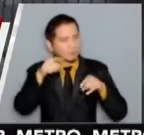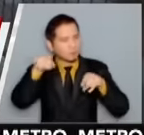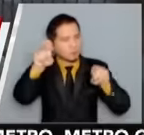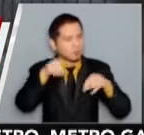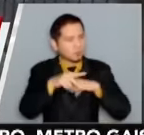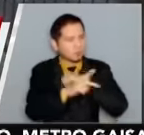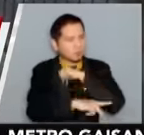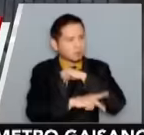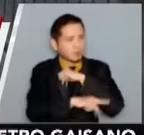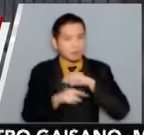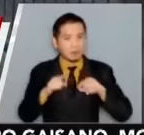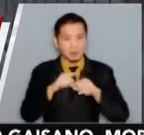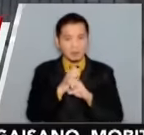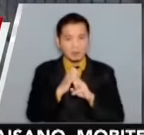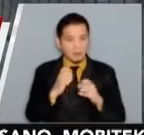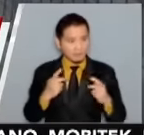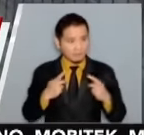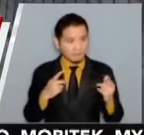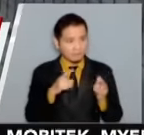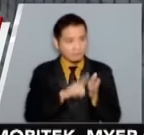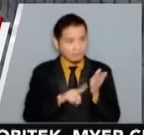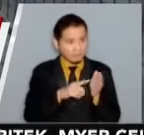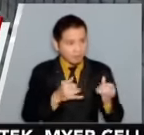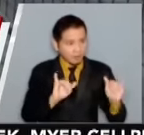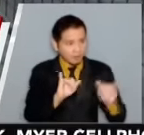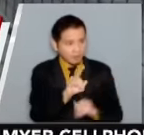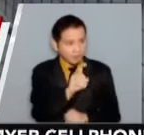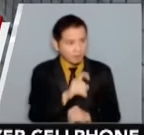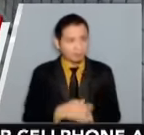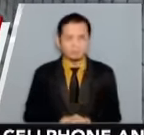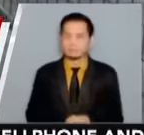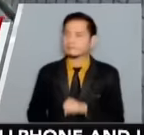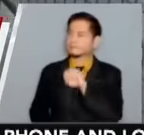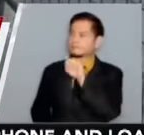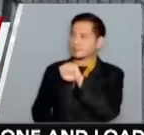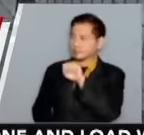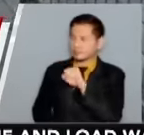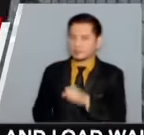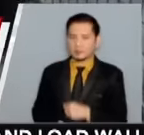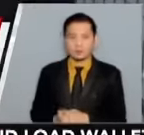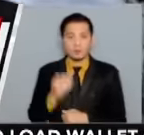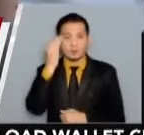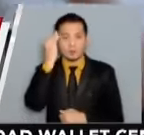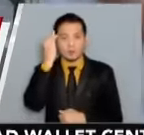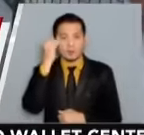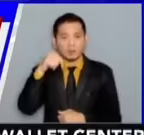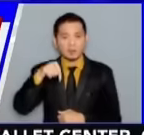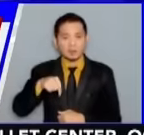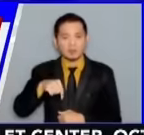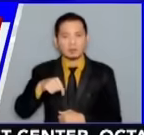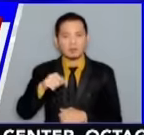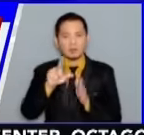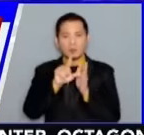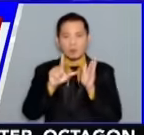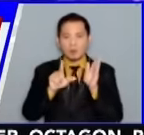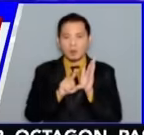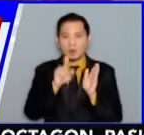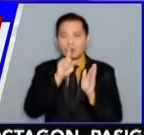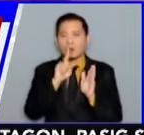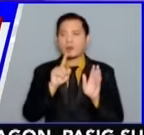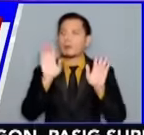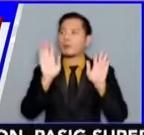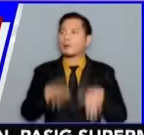carousel, nag-i-inspect tayo. Opo, dahil nga ho, sabi natin, hindi po natutulog ang batas trapiko. Tuloy-tuloy po